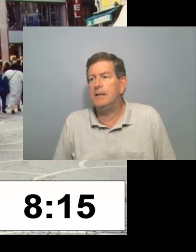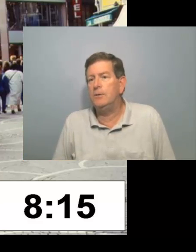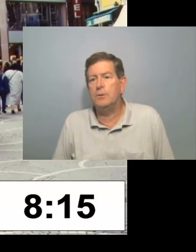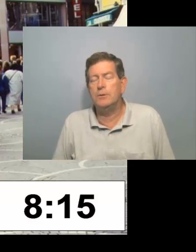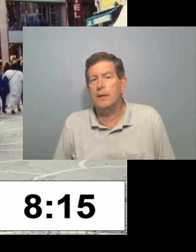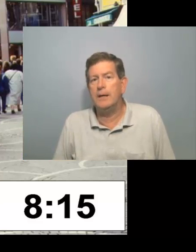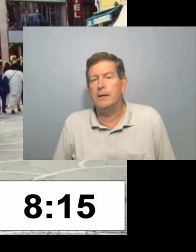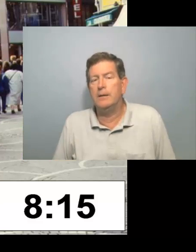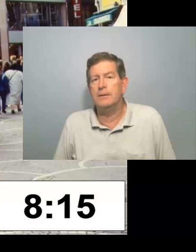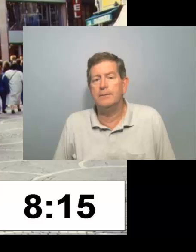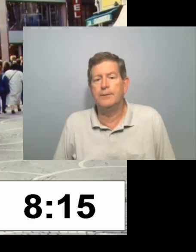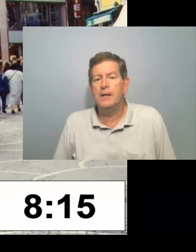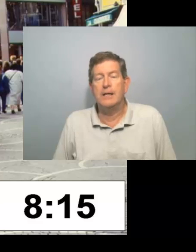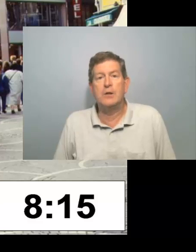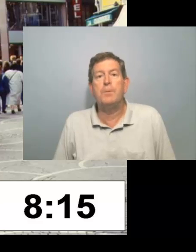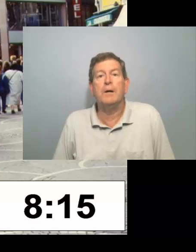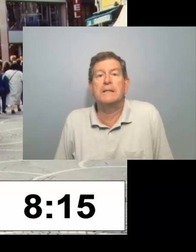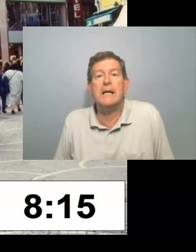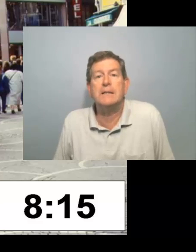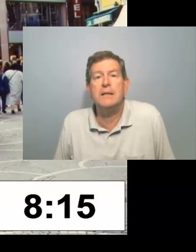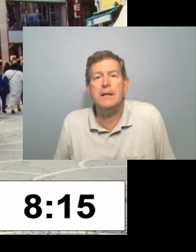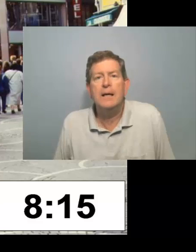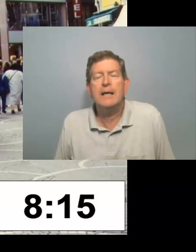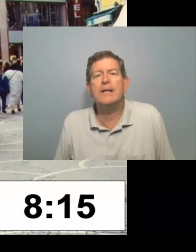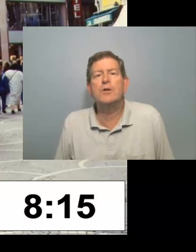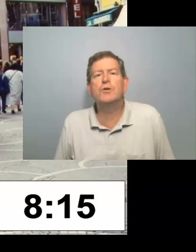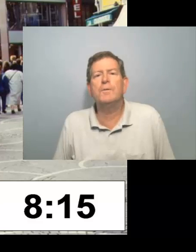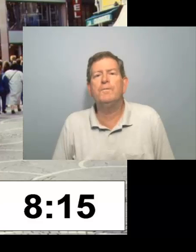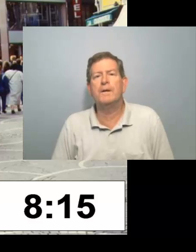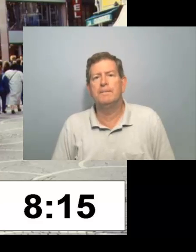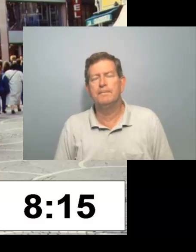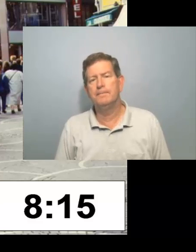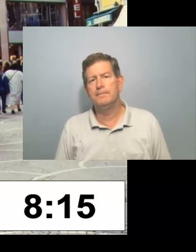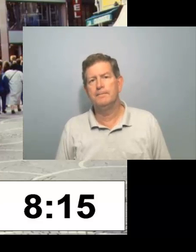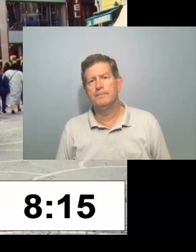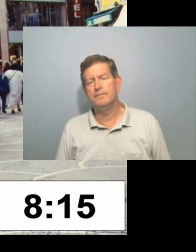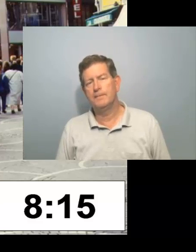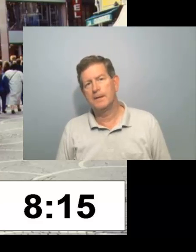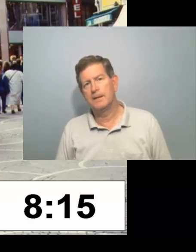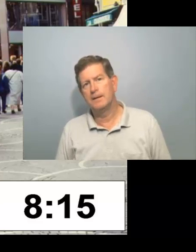Est-ce qu'il prend un taxi? Qu'est-ce que John fait?